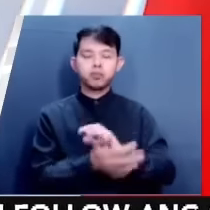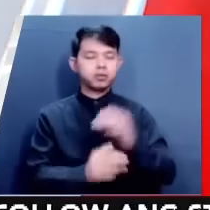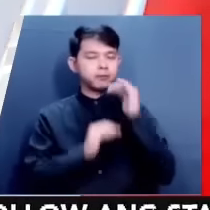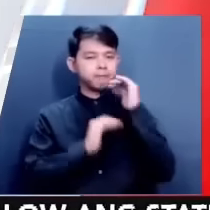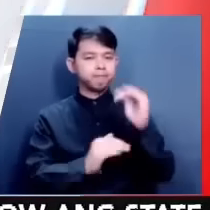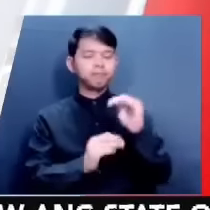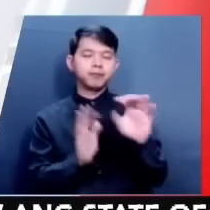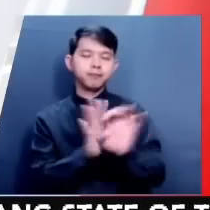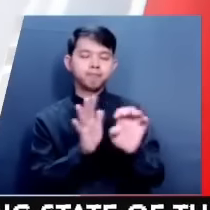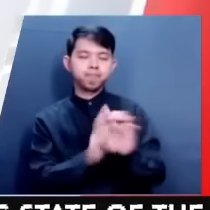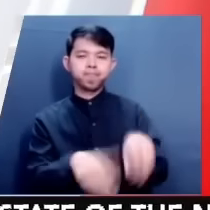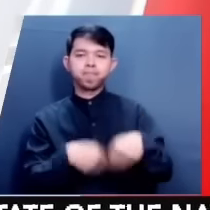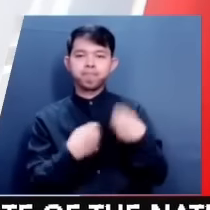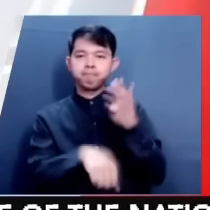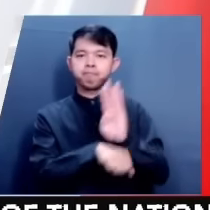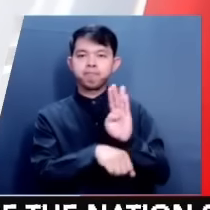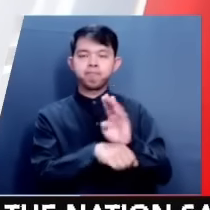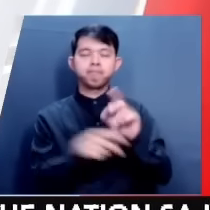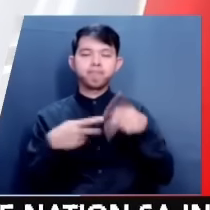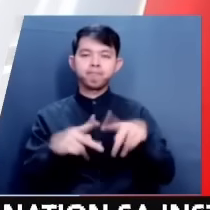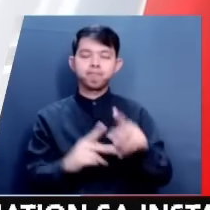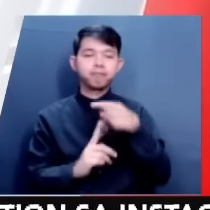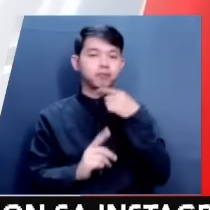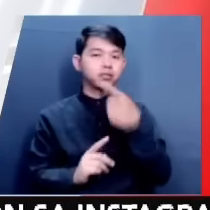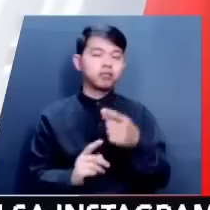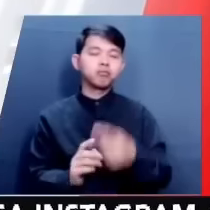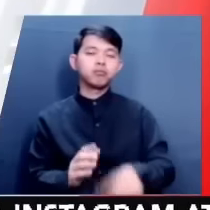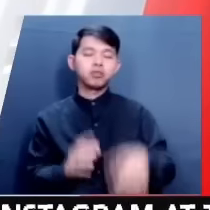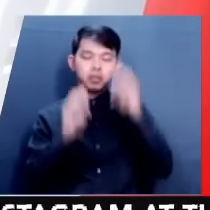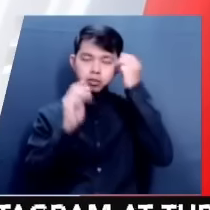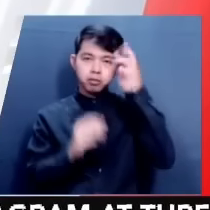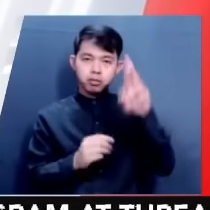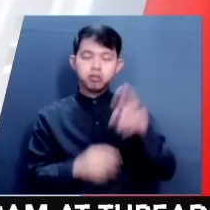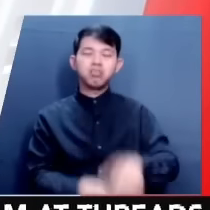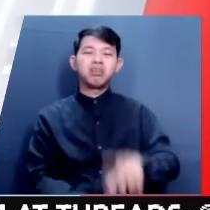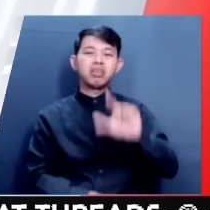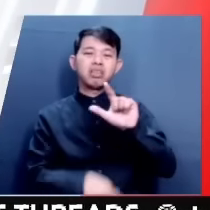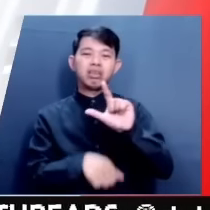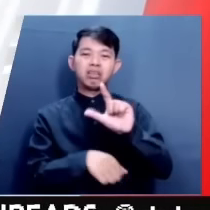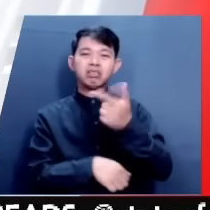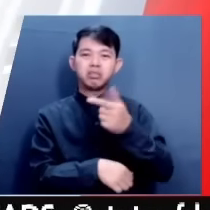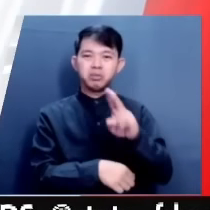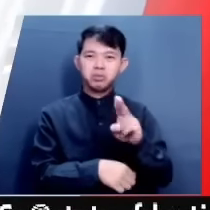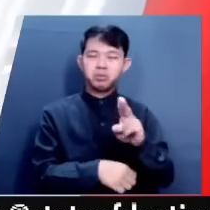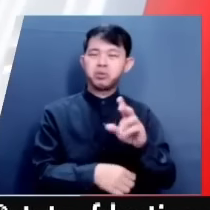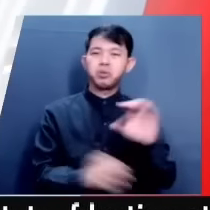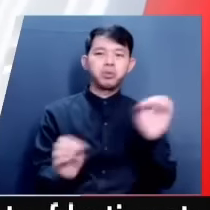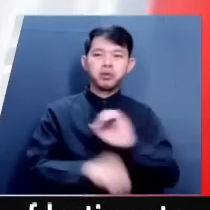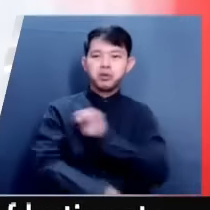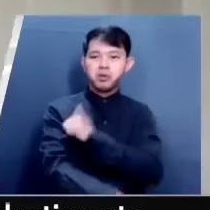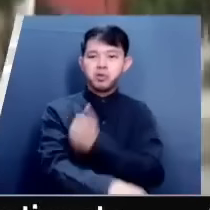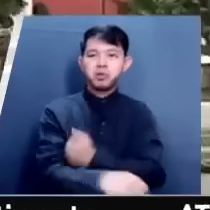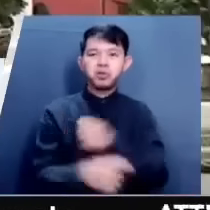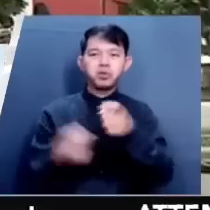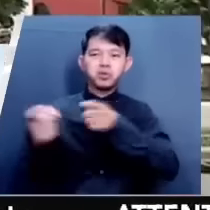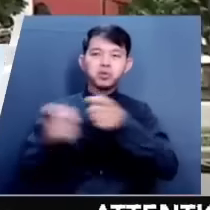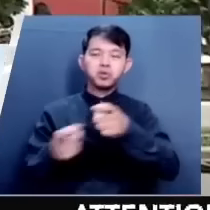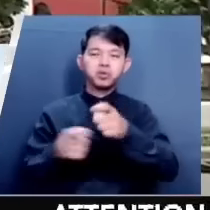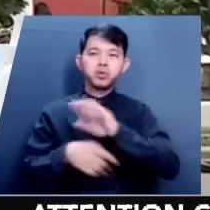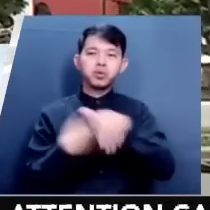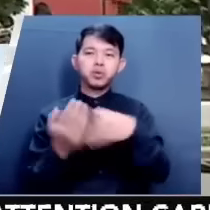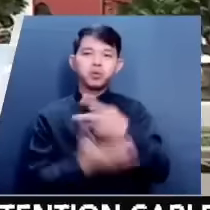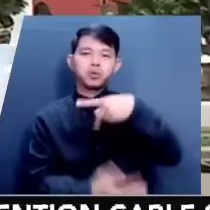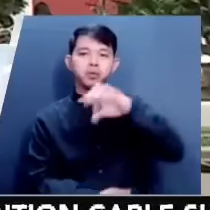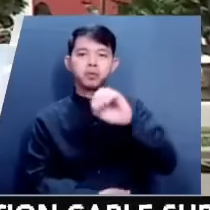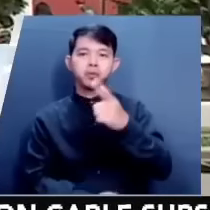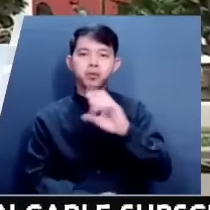daw ng alkalde na walang otoridad ang LGU sa operasyon ng mga pogo at ang PAGCOR ang namamahala rito. Tumanggi magbigay